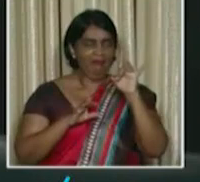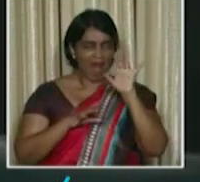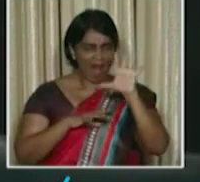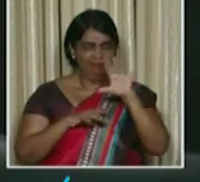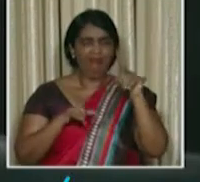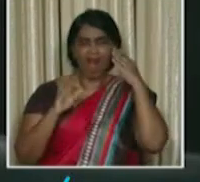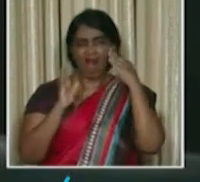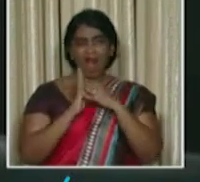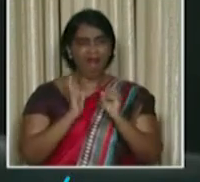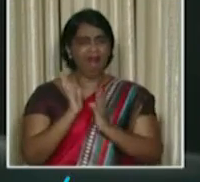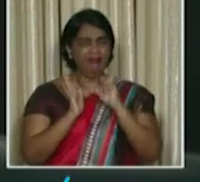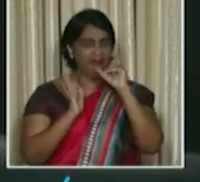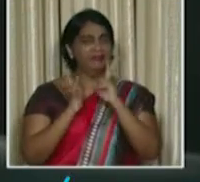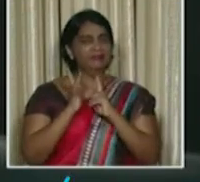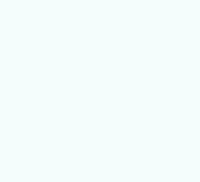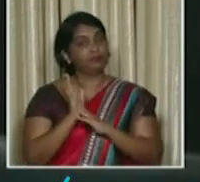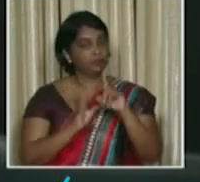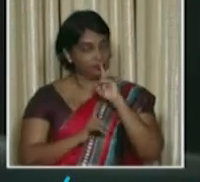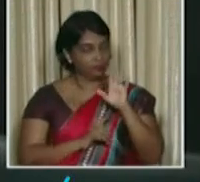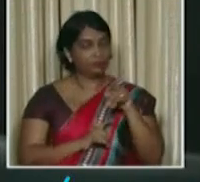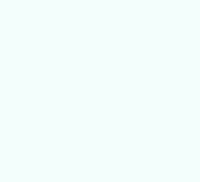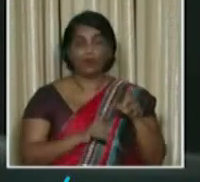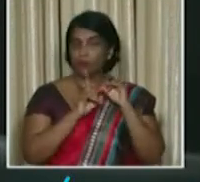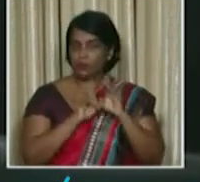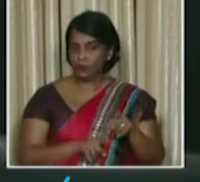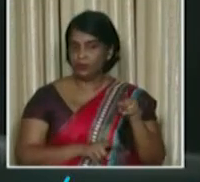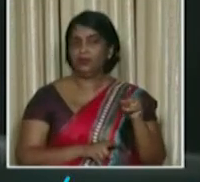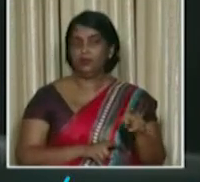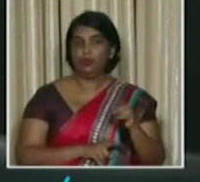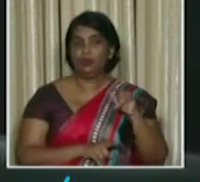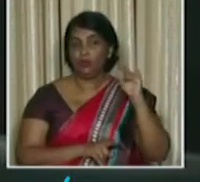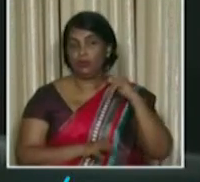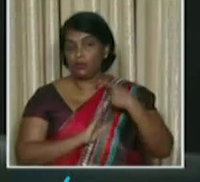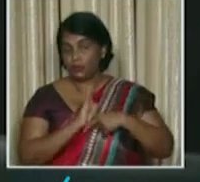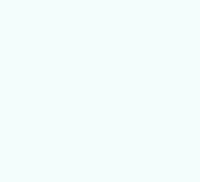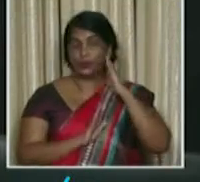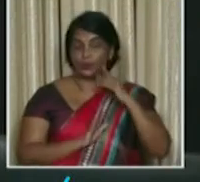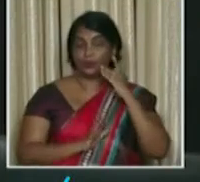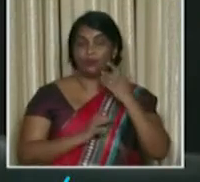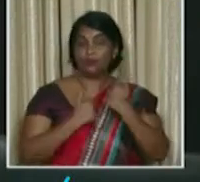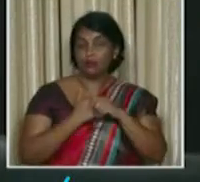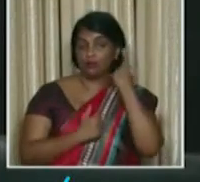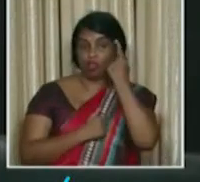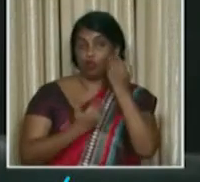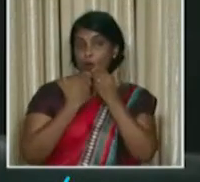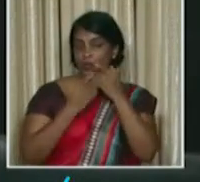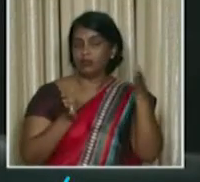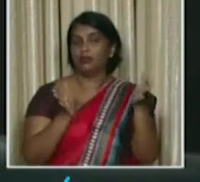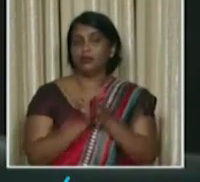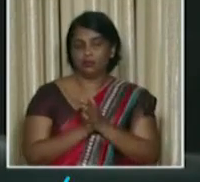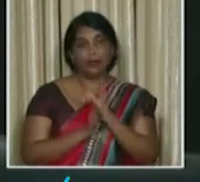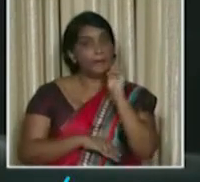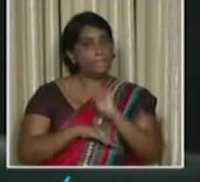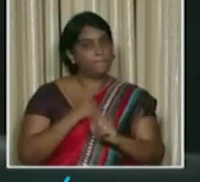දින රැස් වූ කෝප් කමිටු නිර්දේශ කර ඇත්තේ මෙලෙස විදේශාදේශීය සැදුන්ලත් උපදේශකයන් මගින් කරන ලද